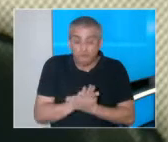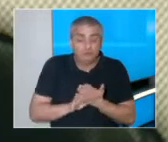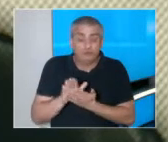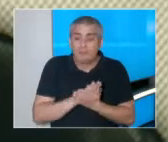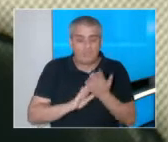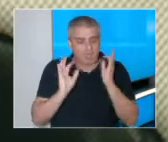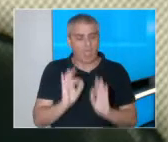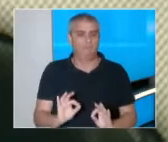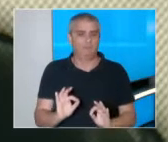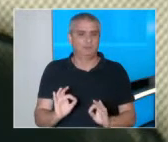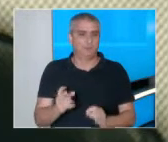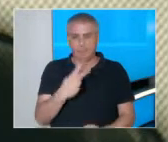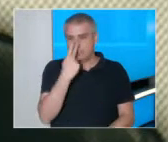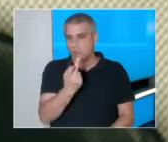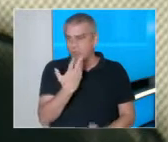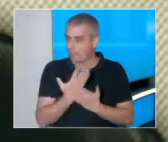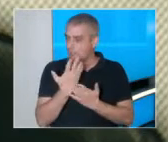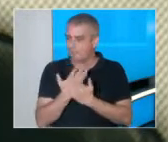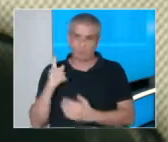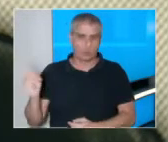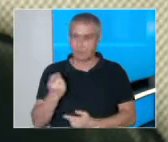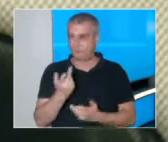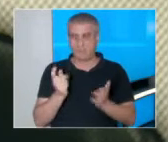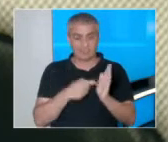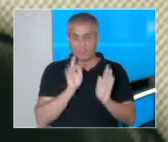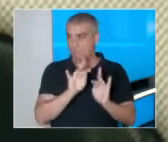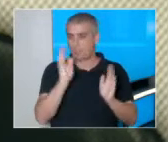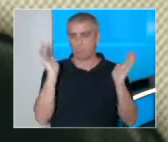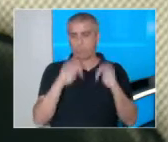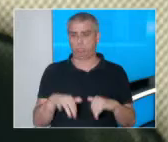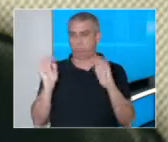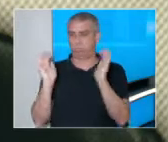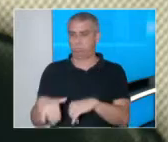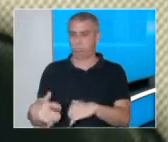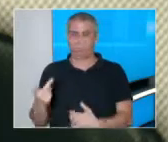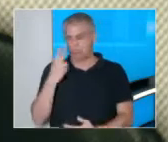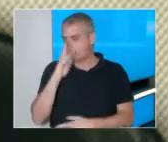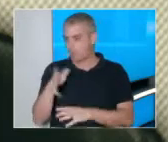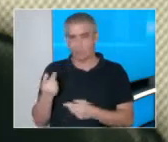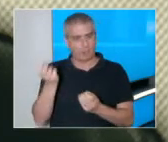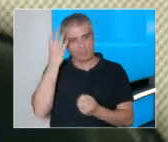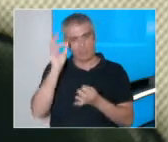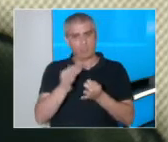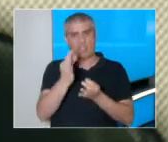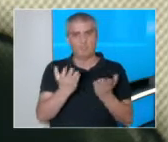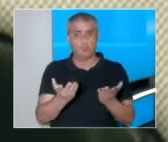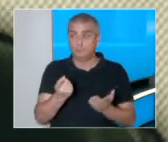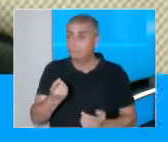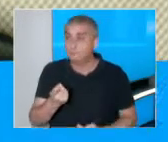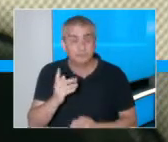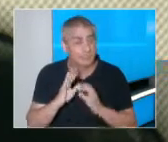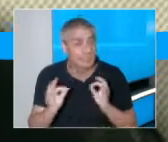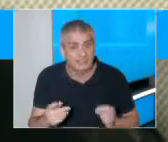דבר אמיתי במה שקורה, אתה רואה איך עד אחר עד, התביעה מתרסקת, אתה רואה איך כל הדבר הזה תפור, וזה אם אתה כבר שואל עניינית. זה